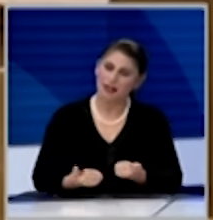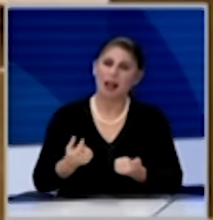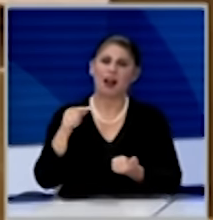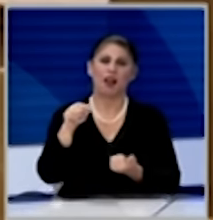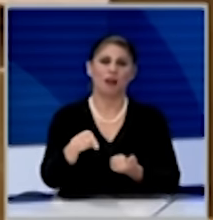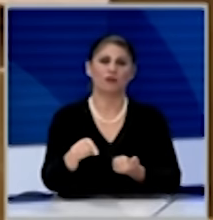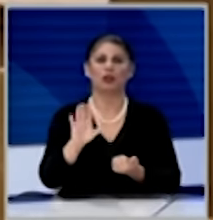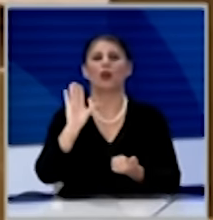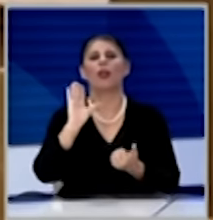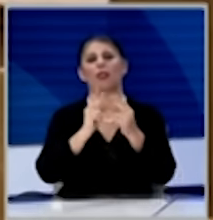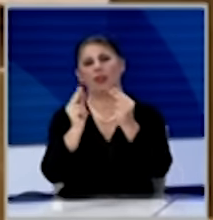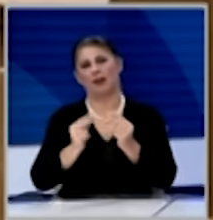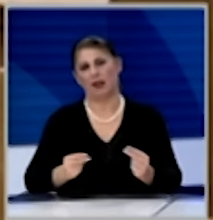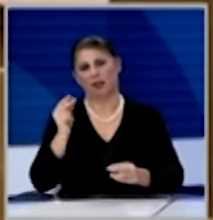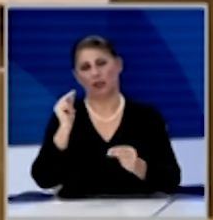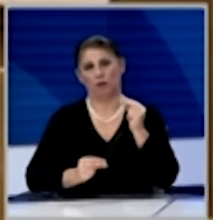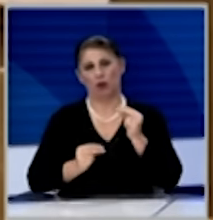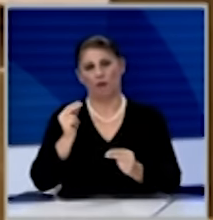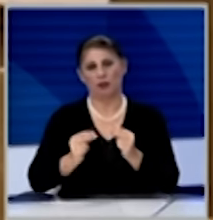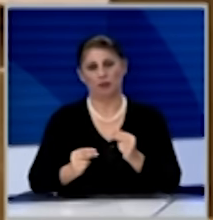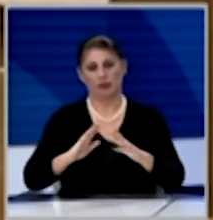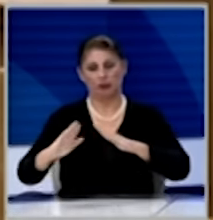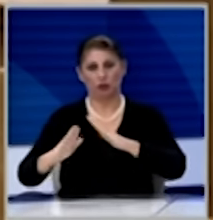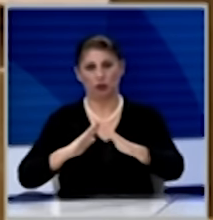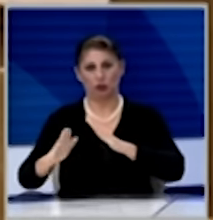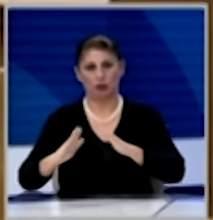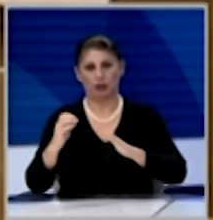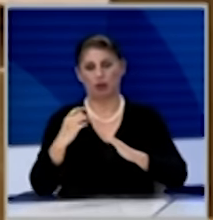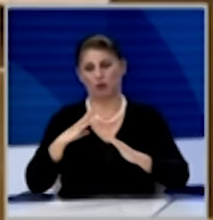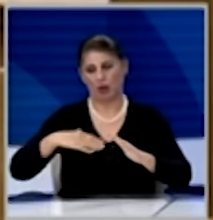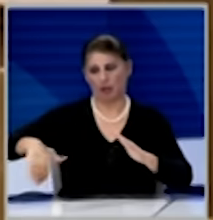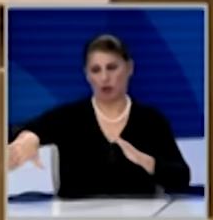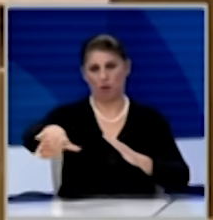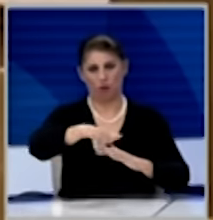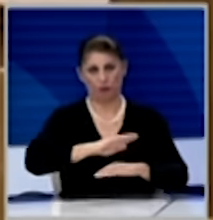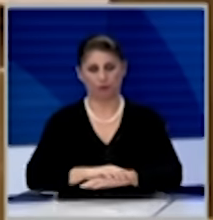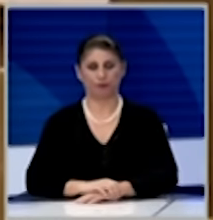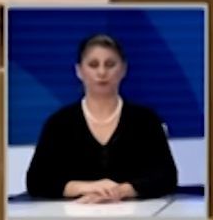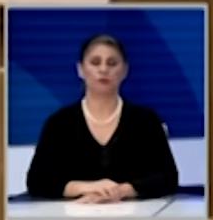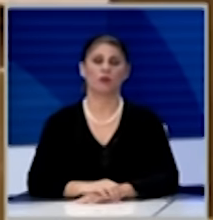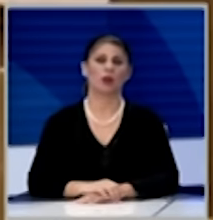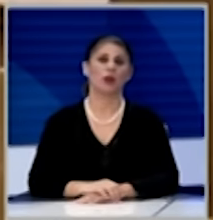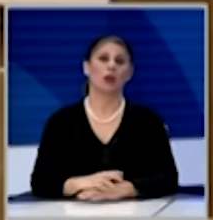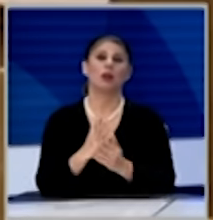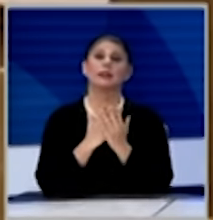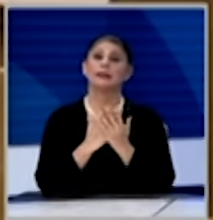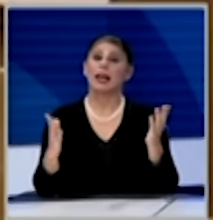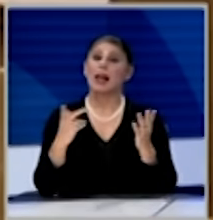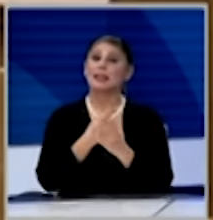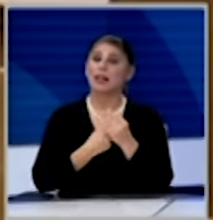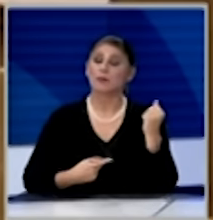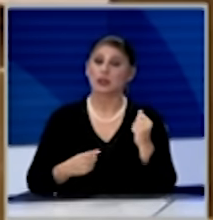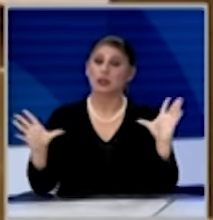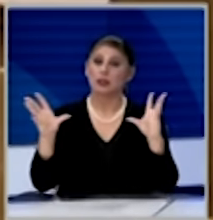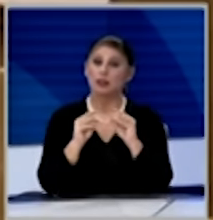αυτό δεν έλυσε το πρόβλημα της προστασίας του πληθυσμού οι τεράστιες ελλείψεις συνολικά